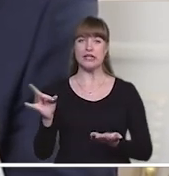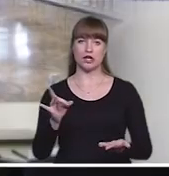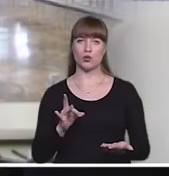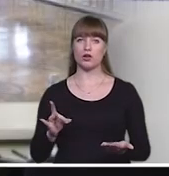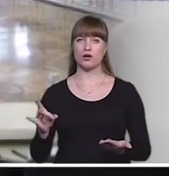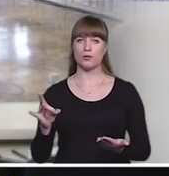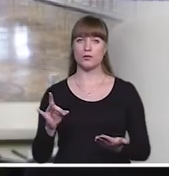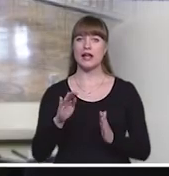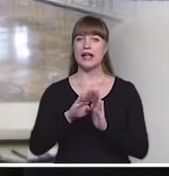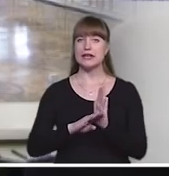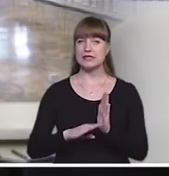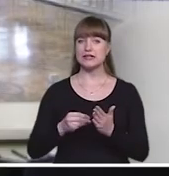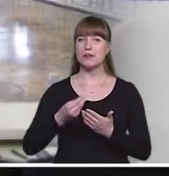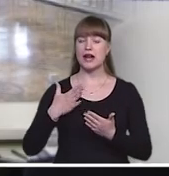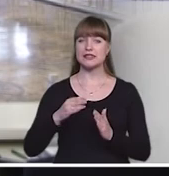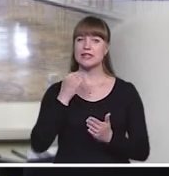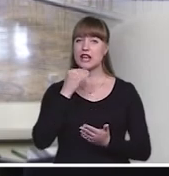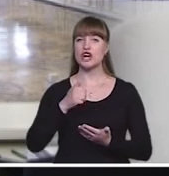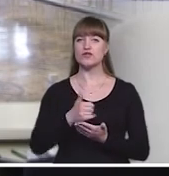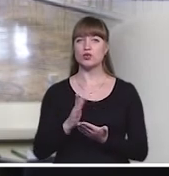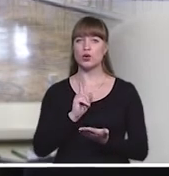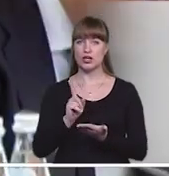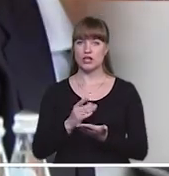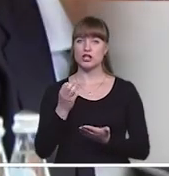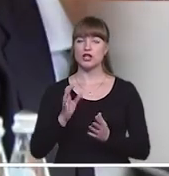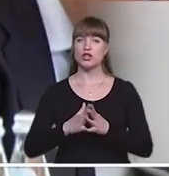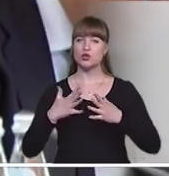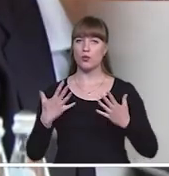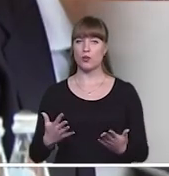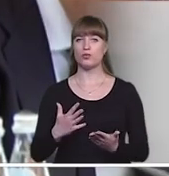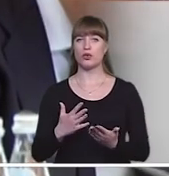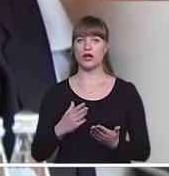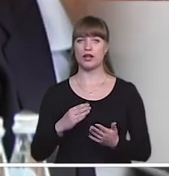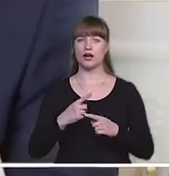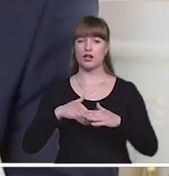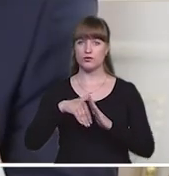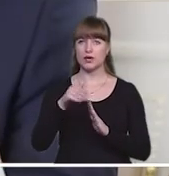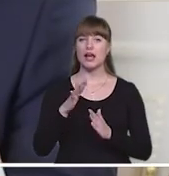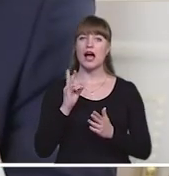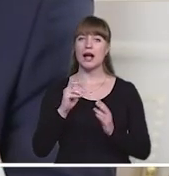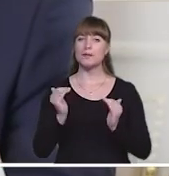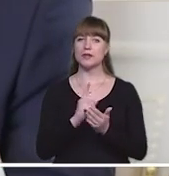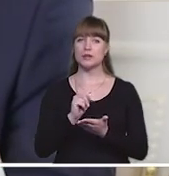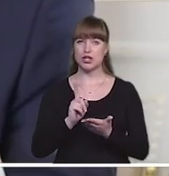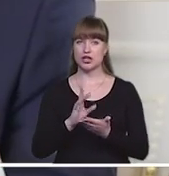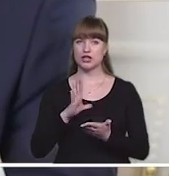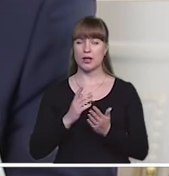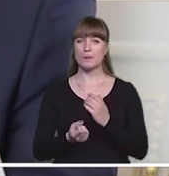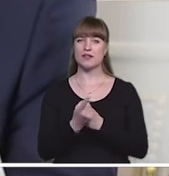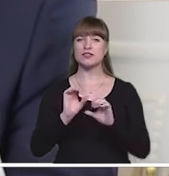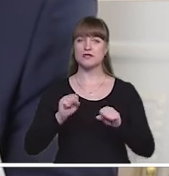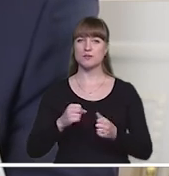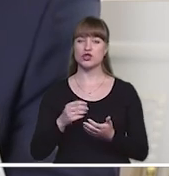регионом. Система оценки качества услуг должна стать еще более персонифицированной. Как минимум должна появиться